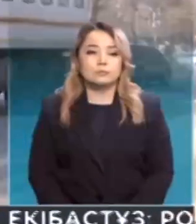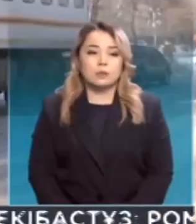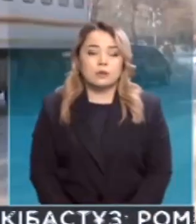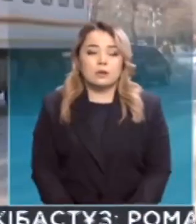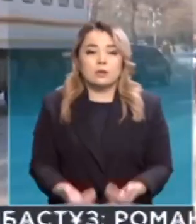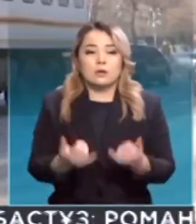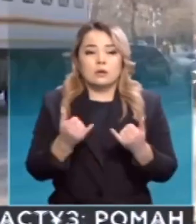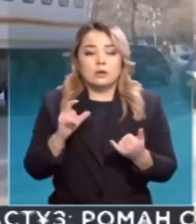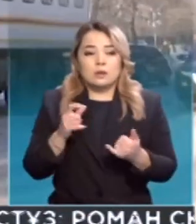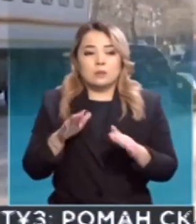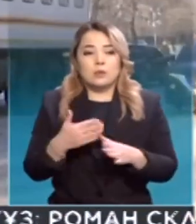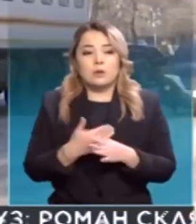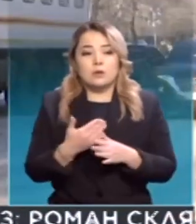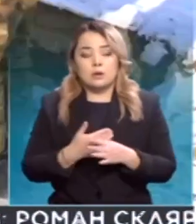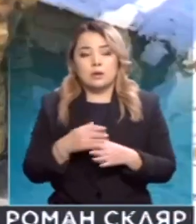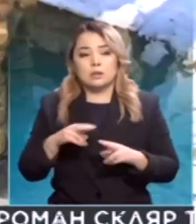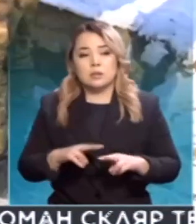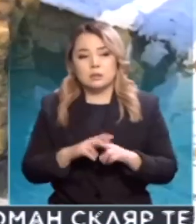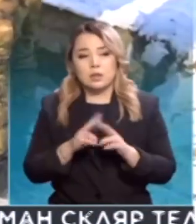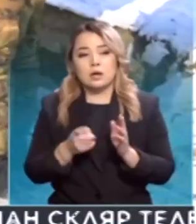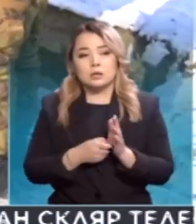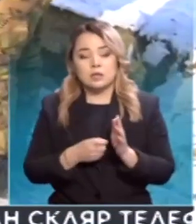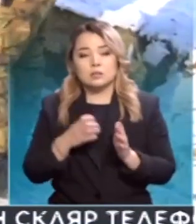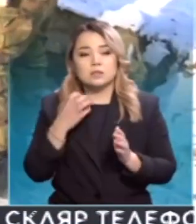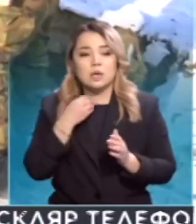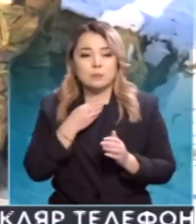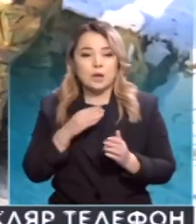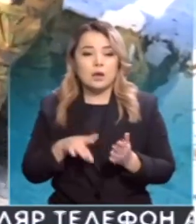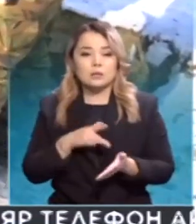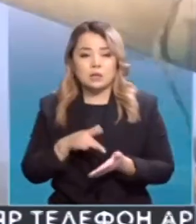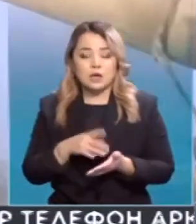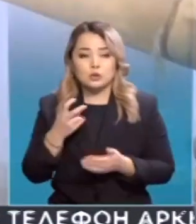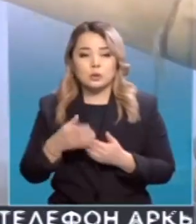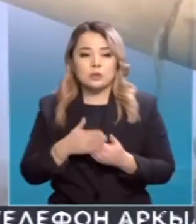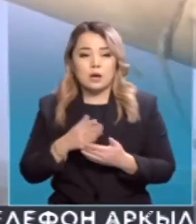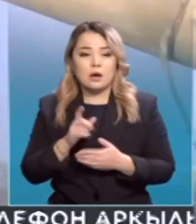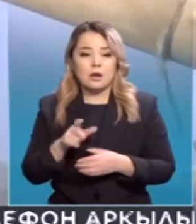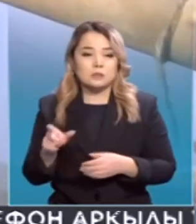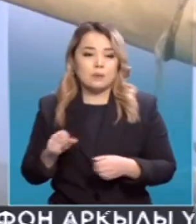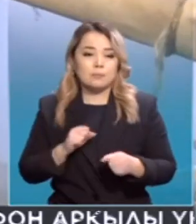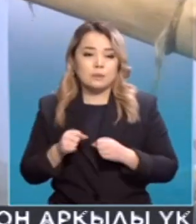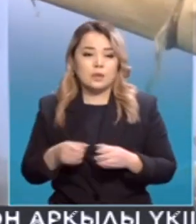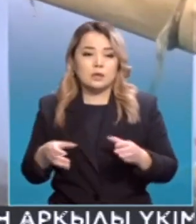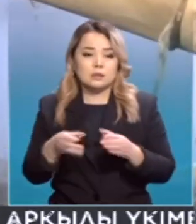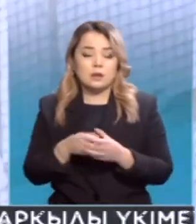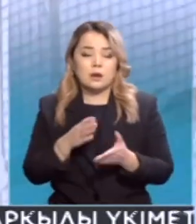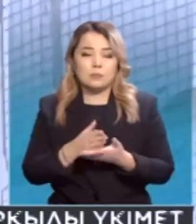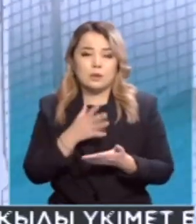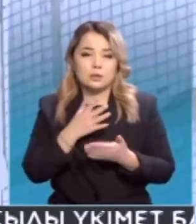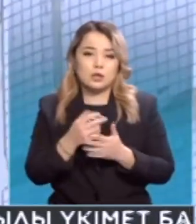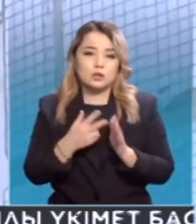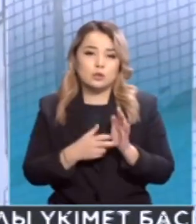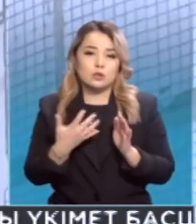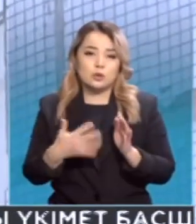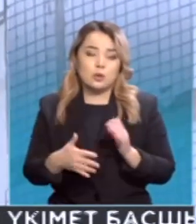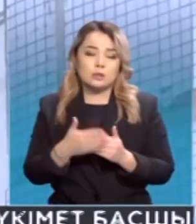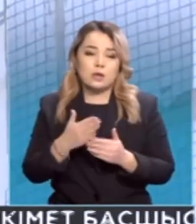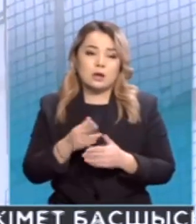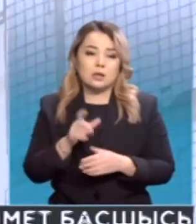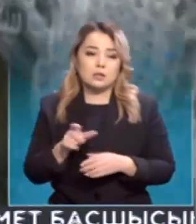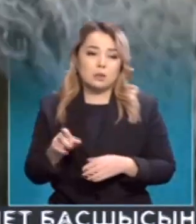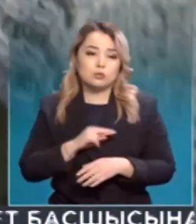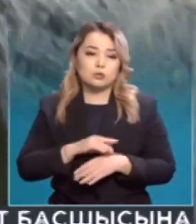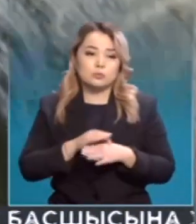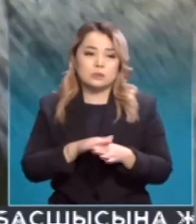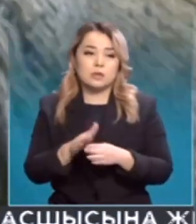Bugün Екібастұзға көмекке Астана, Қарағанды және Семей қаласынан тағы 200-ден аса адам келді. Апат зардабын жоюға 850-ден аса адам